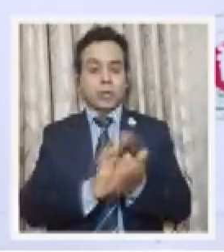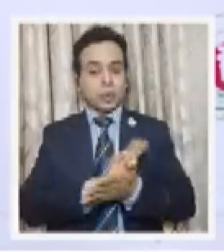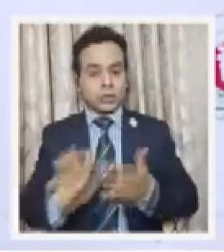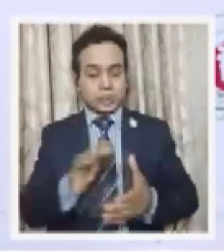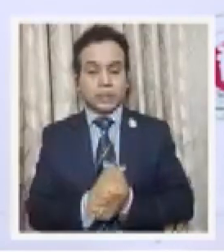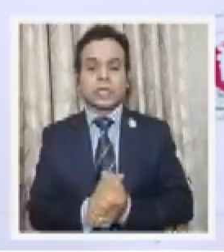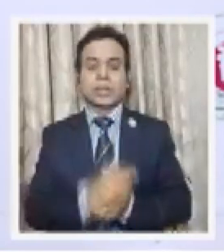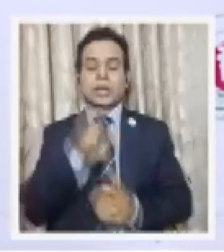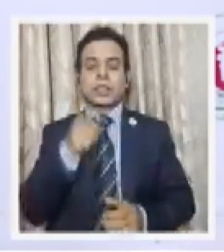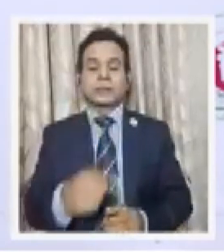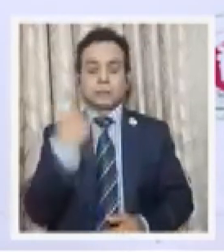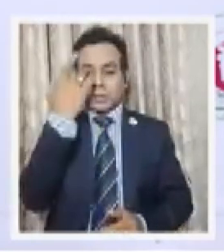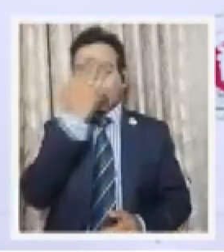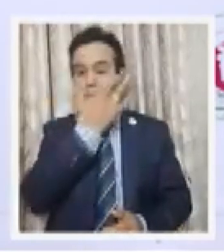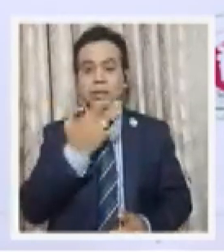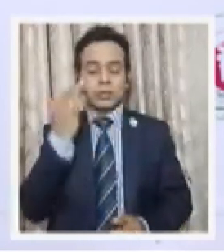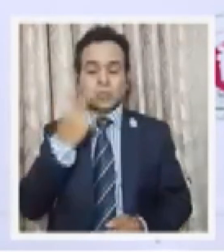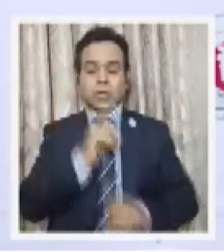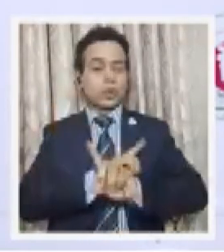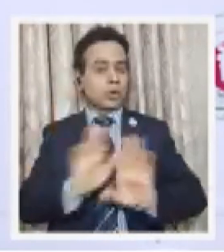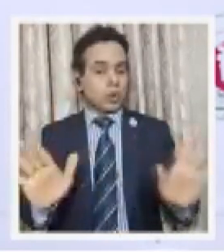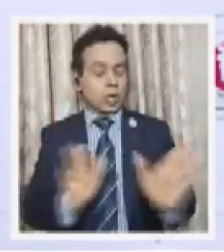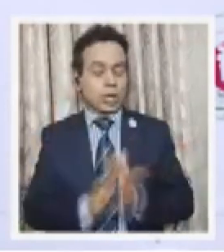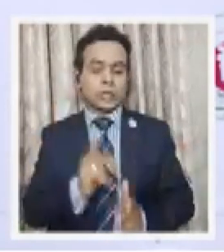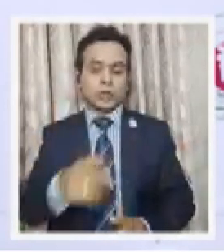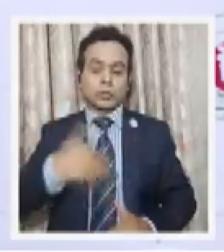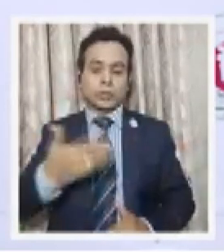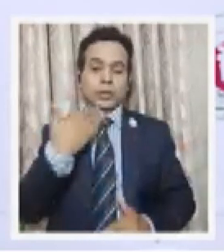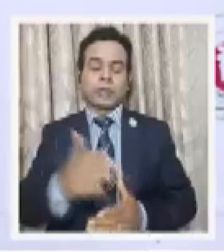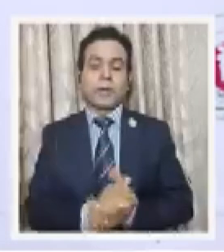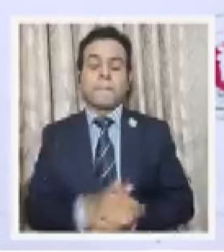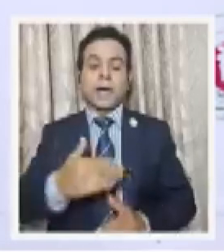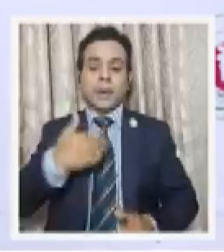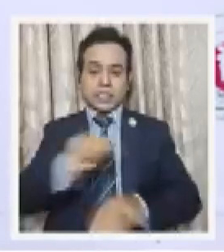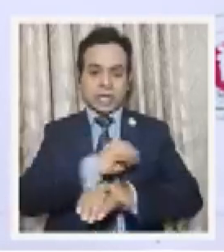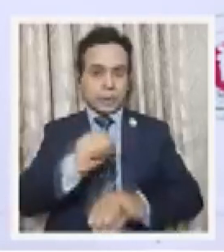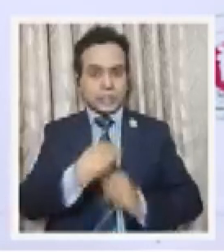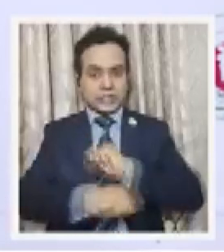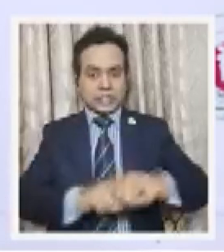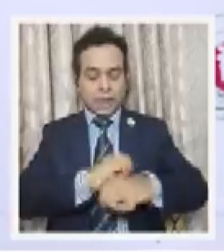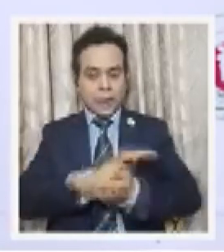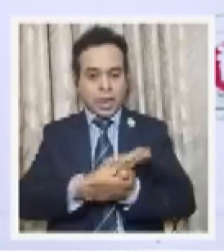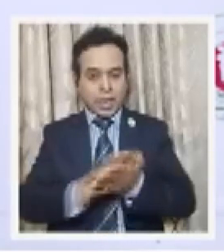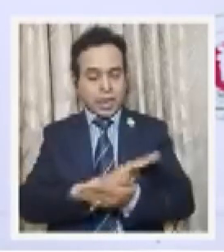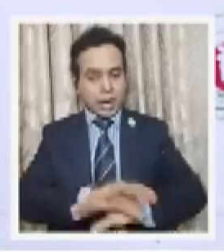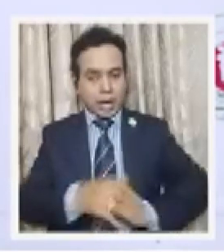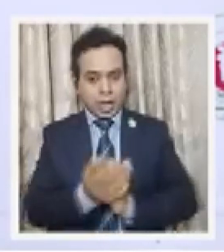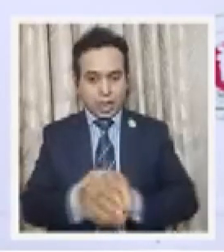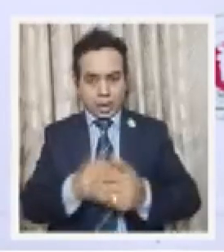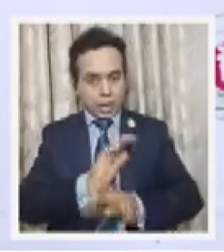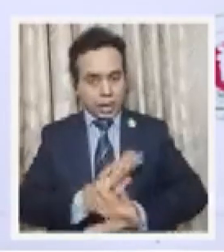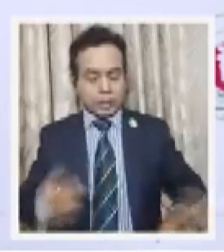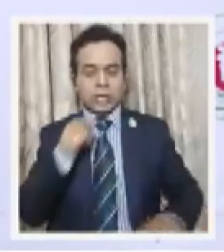পারে। সঠিকভাবে মাস্ক পরবেন, জনসমাবেশ এড়িয়ে চলবেন এবং অবশ্যই সামাজিক দূরত্ব বজায় রেখে